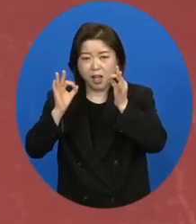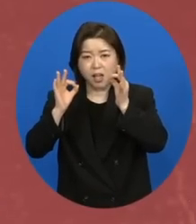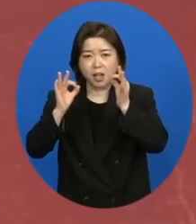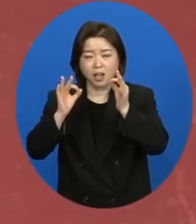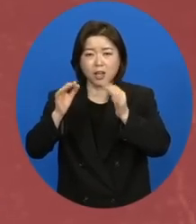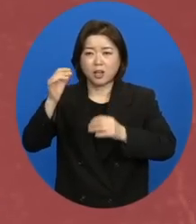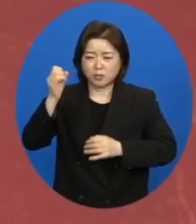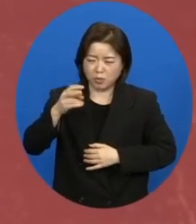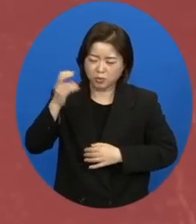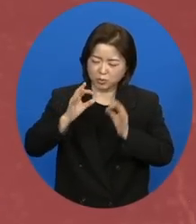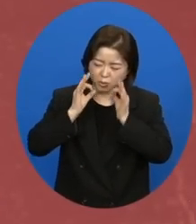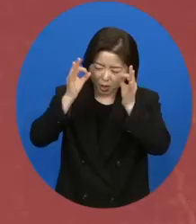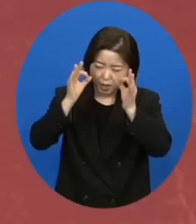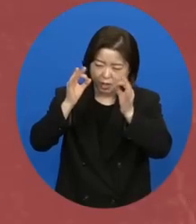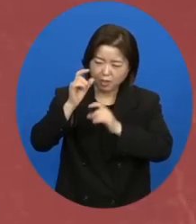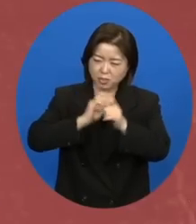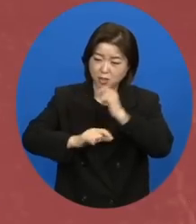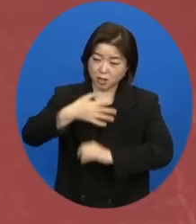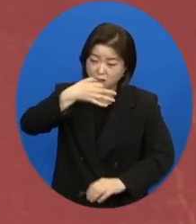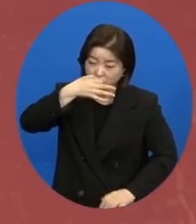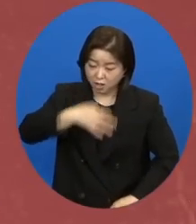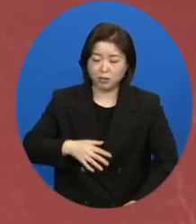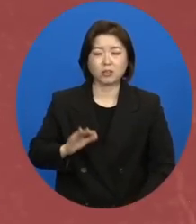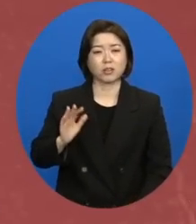애를 쓸 때마다 더 힘들어지는 거예요.